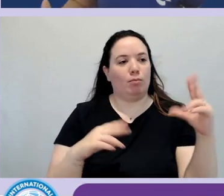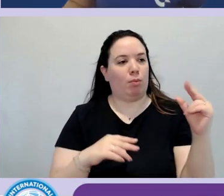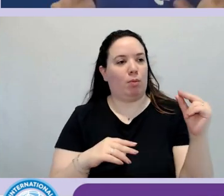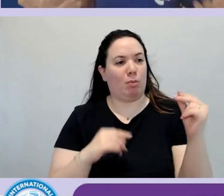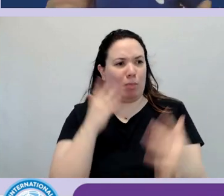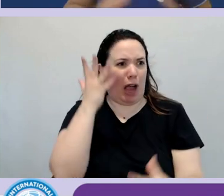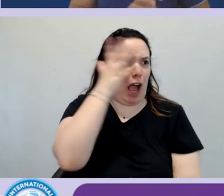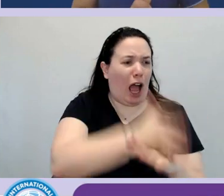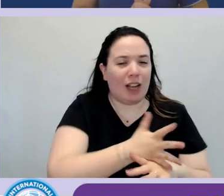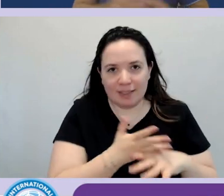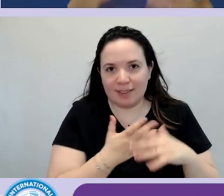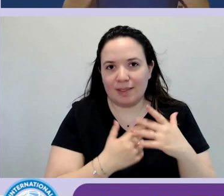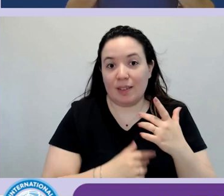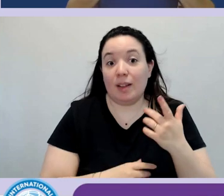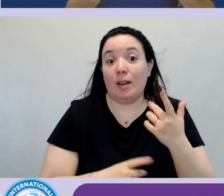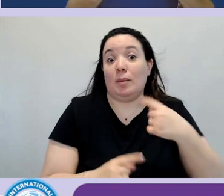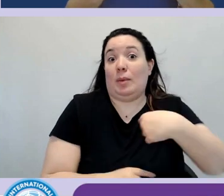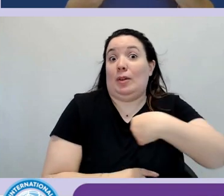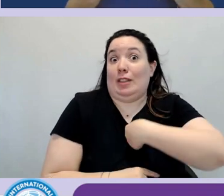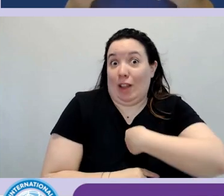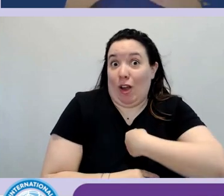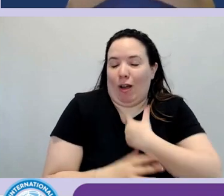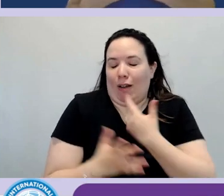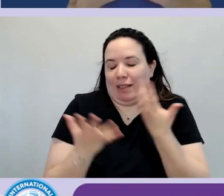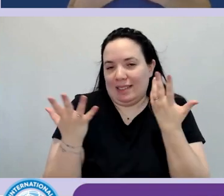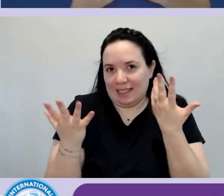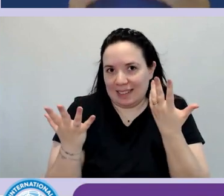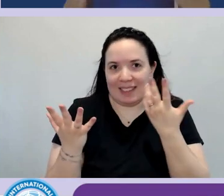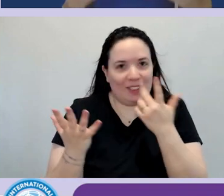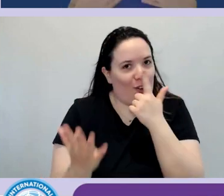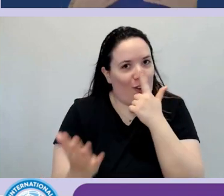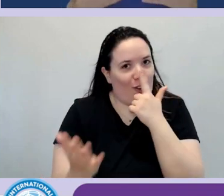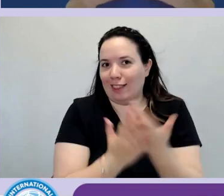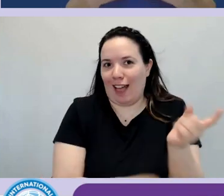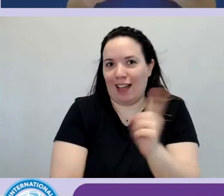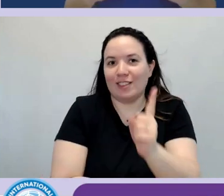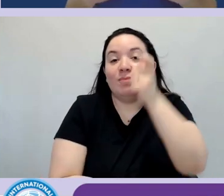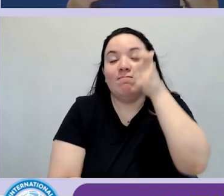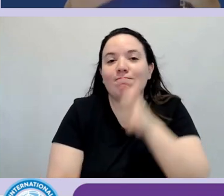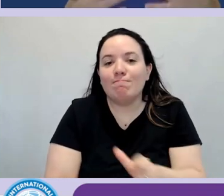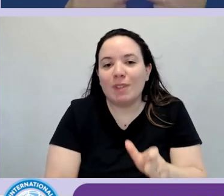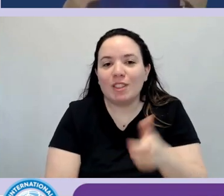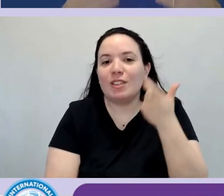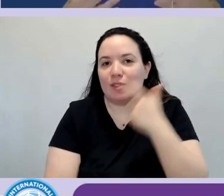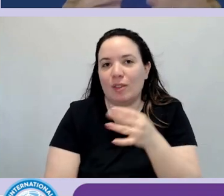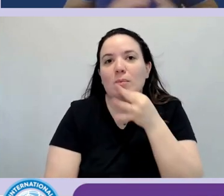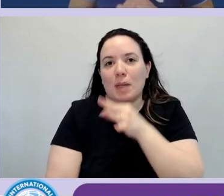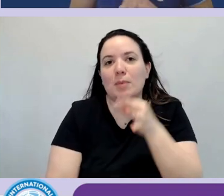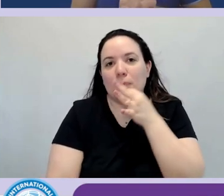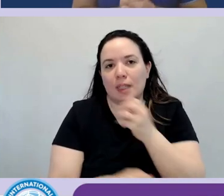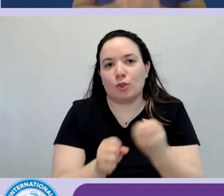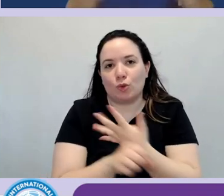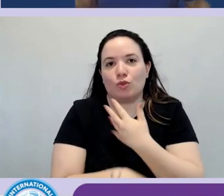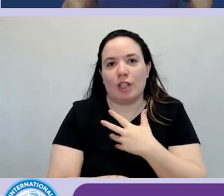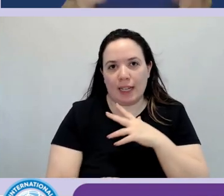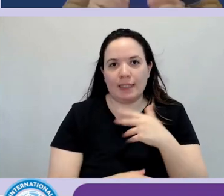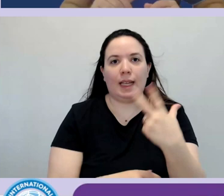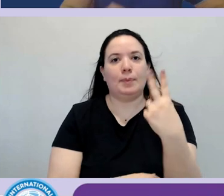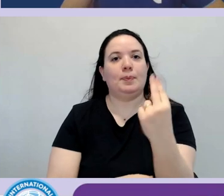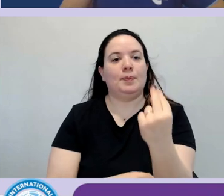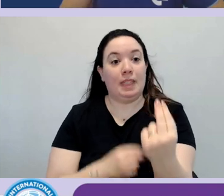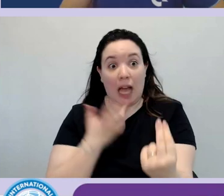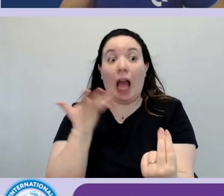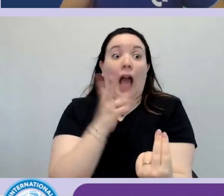sovrapposizione viene fatta io tra l'altro sono uno molto inadeguato Perché solitamente mi sovrappongo agli altri